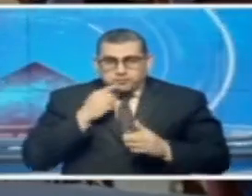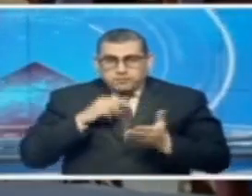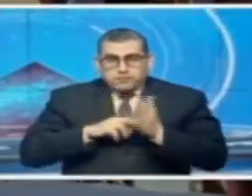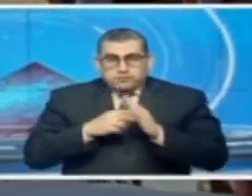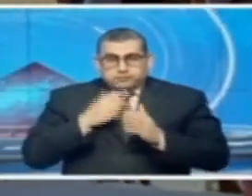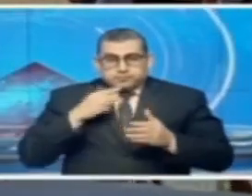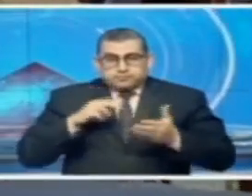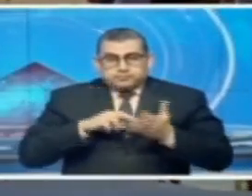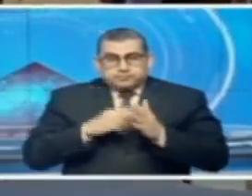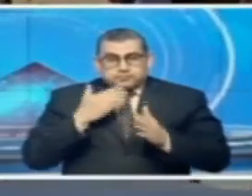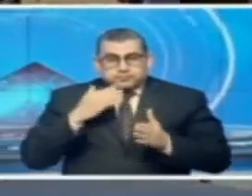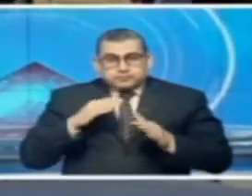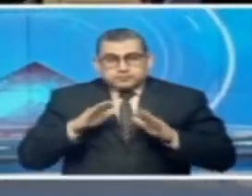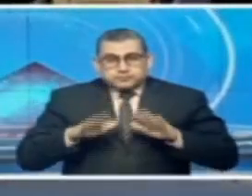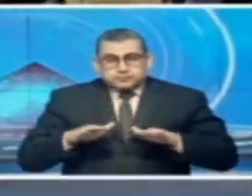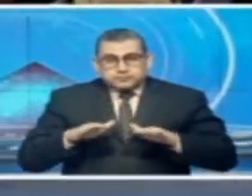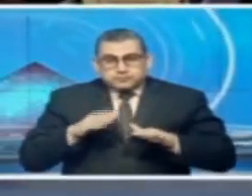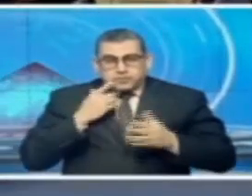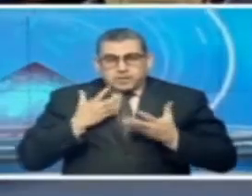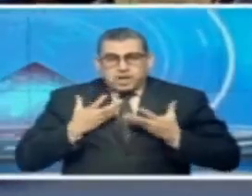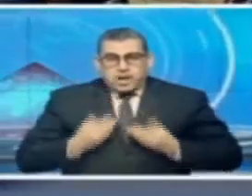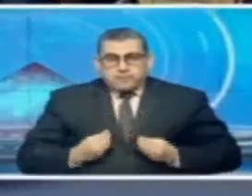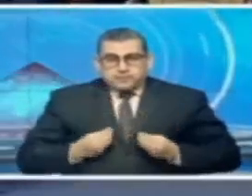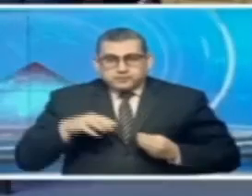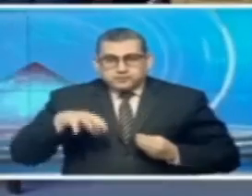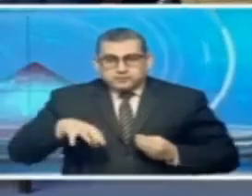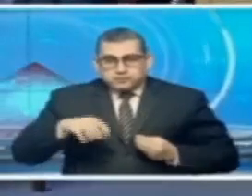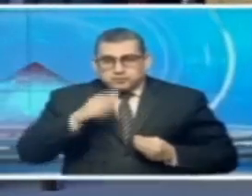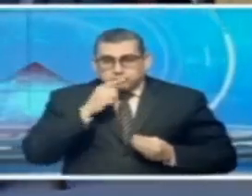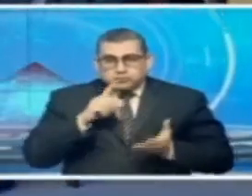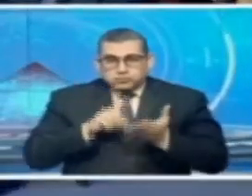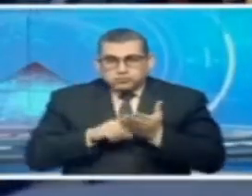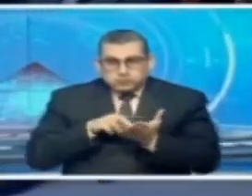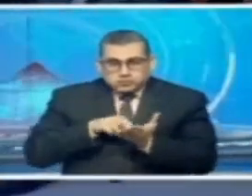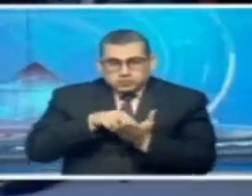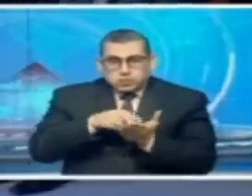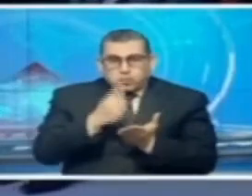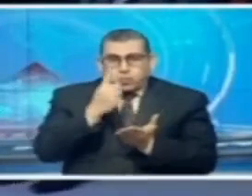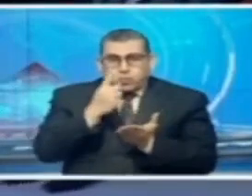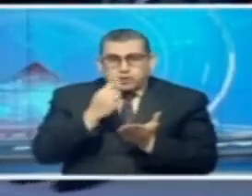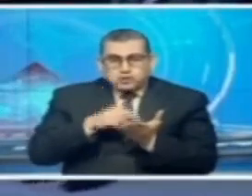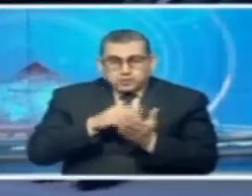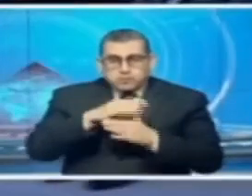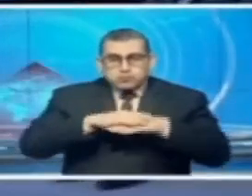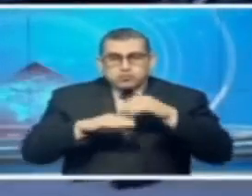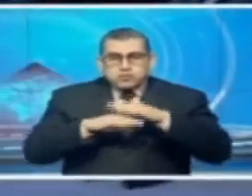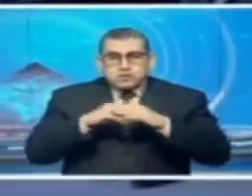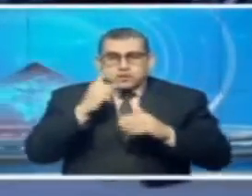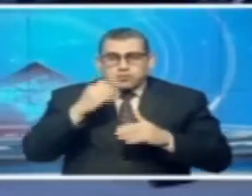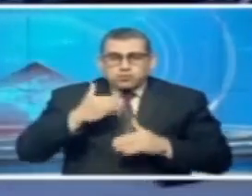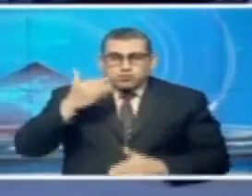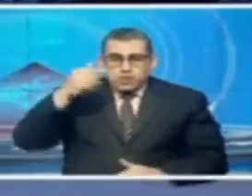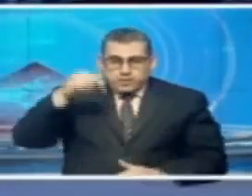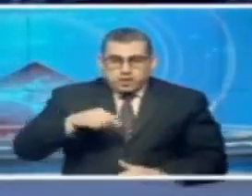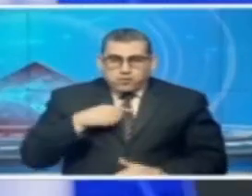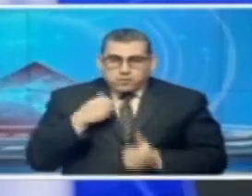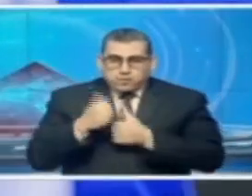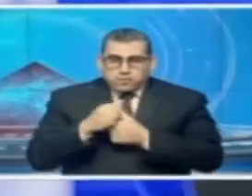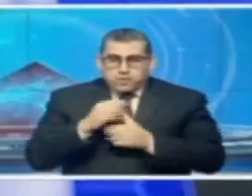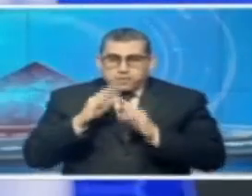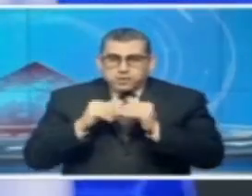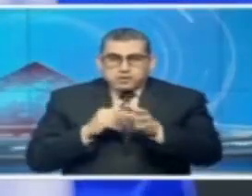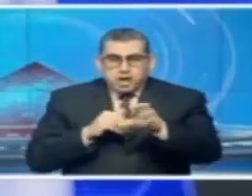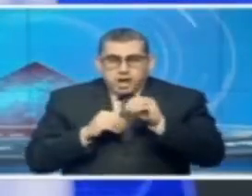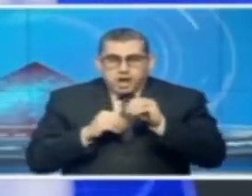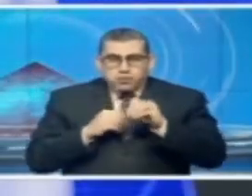الاقتصادي والأمني هو مجرد خطوة على طريق بناء المستقبل الذي نسعى